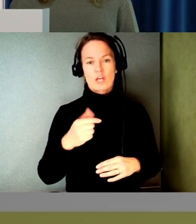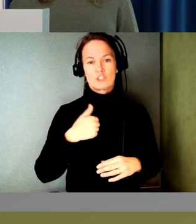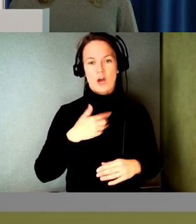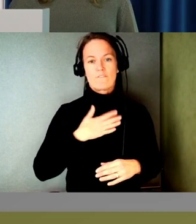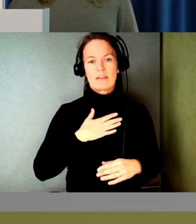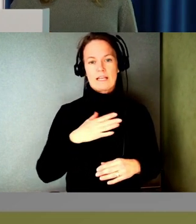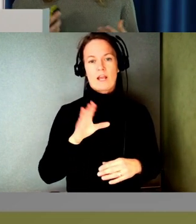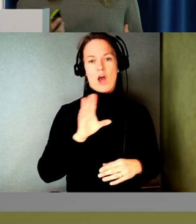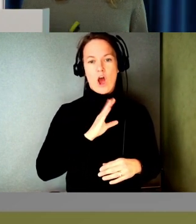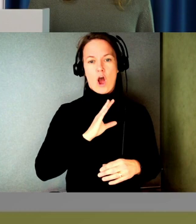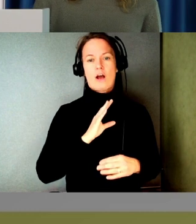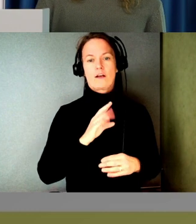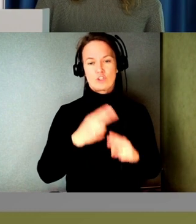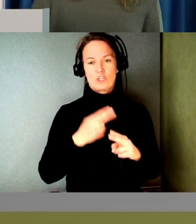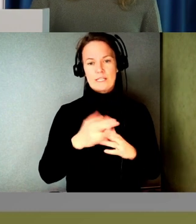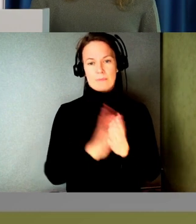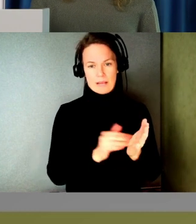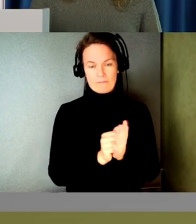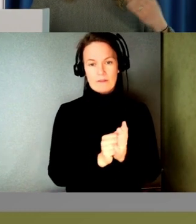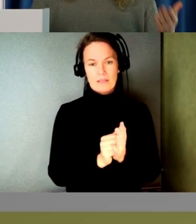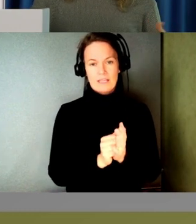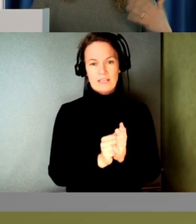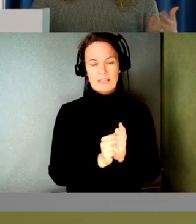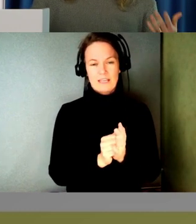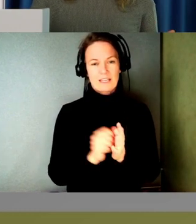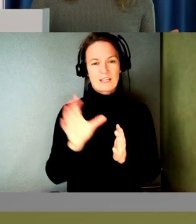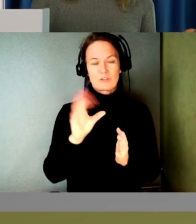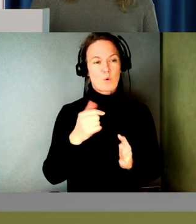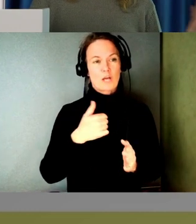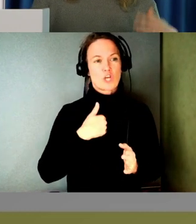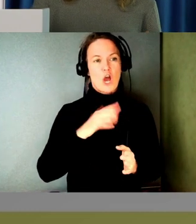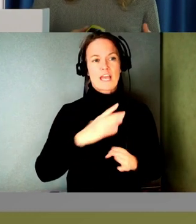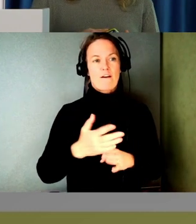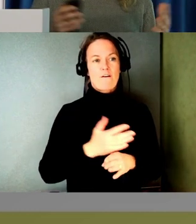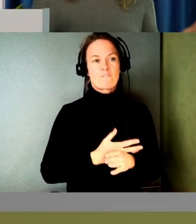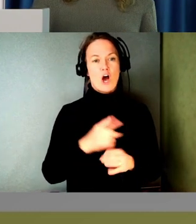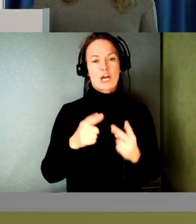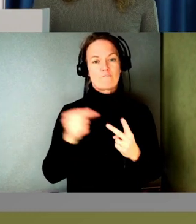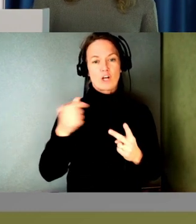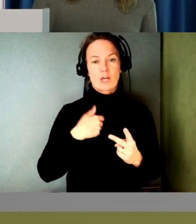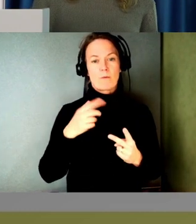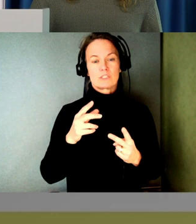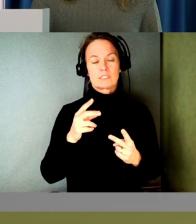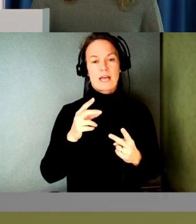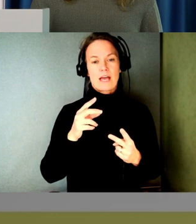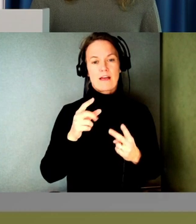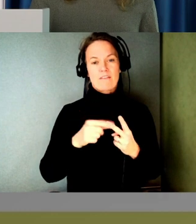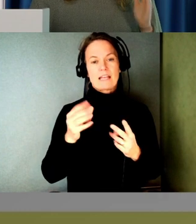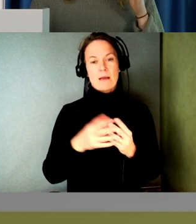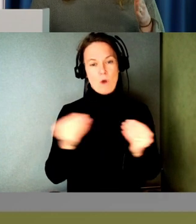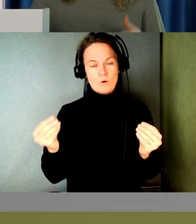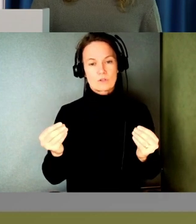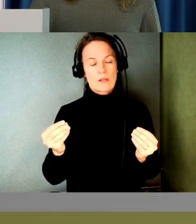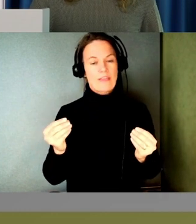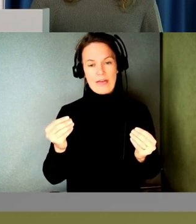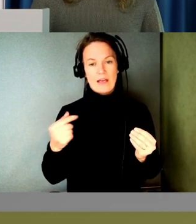del av nyhetsbrev och då är det också att jag har inget förvalt som jag måste liksom välja bort eh som användare